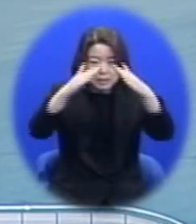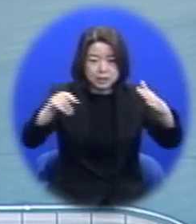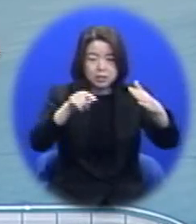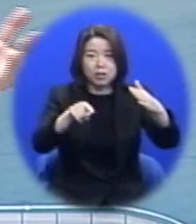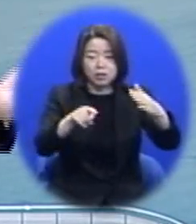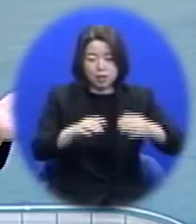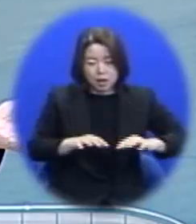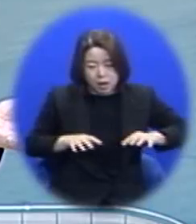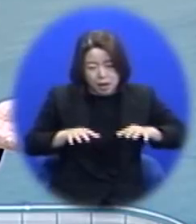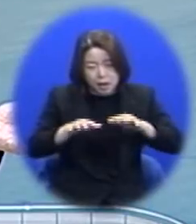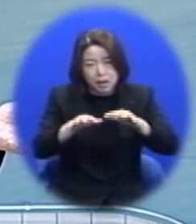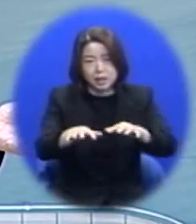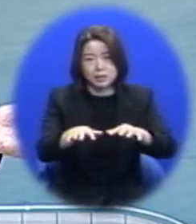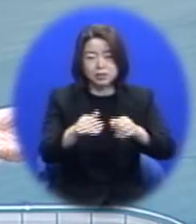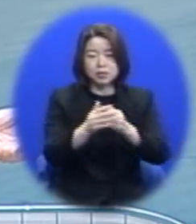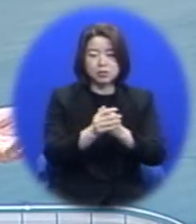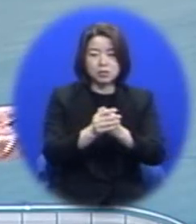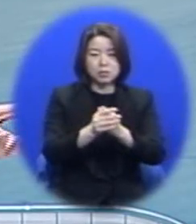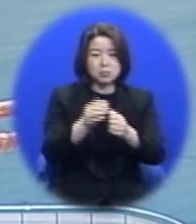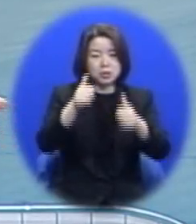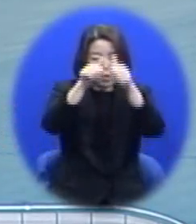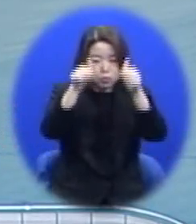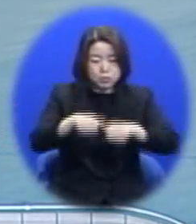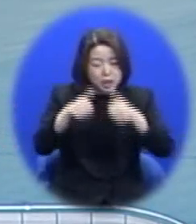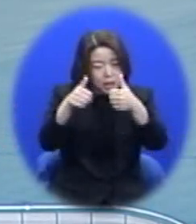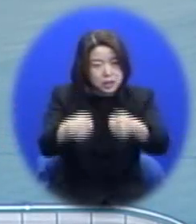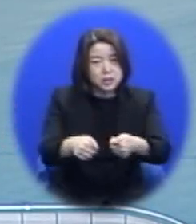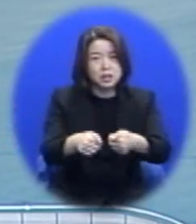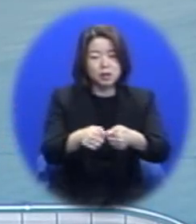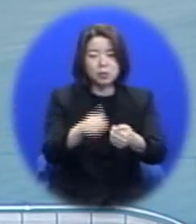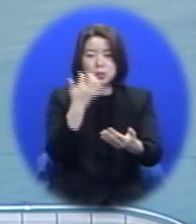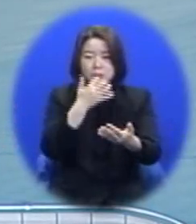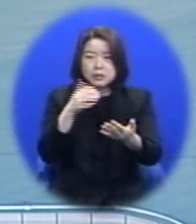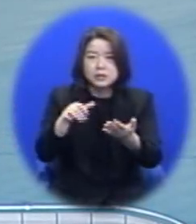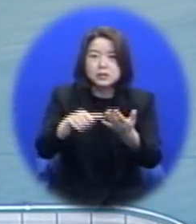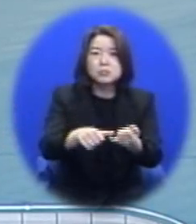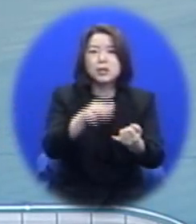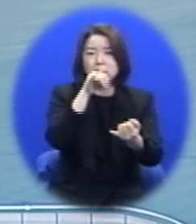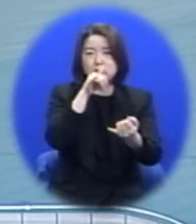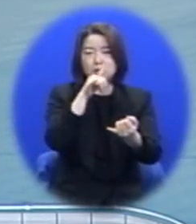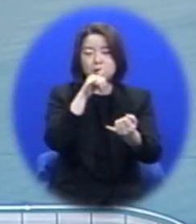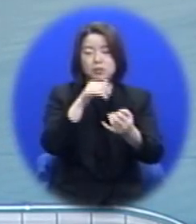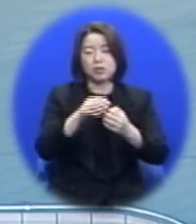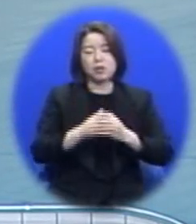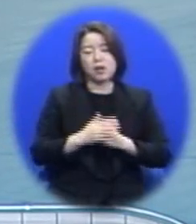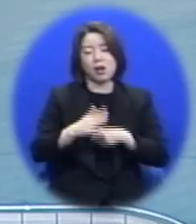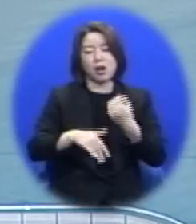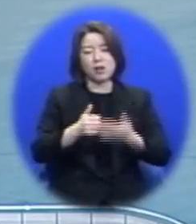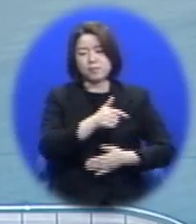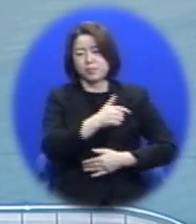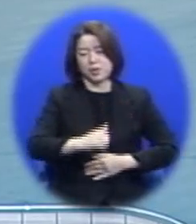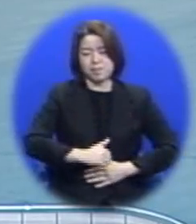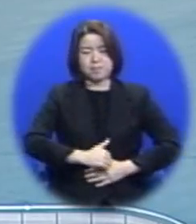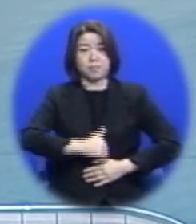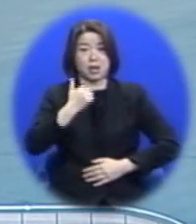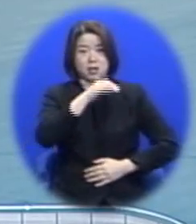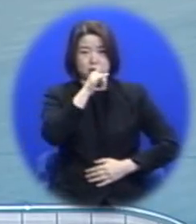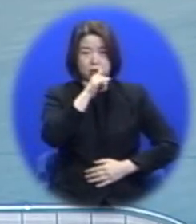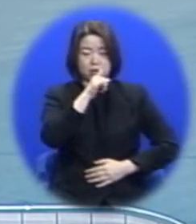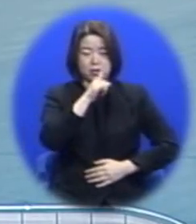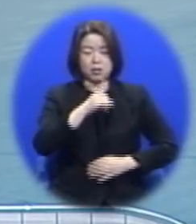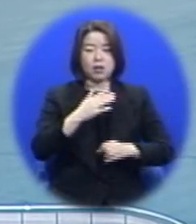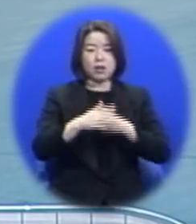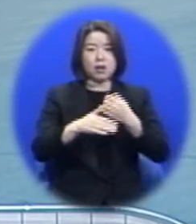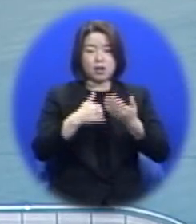그리고 음행을 합니다. 하나님께서 대단히 진노하시죠. 그리고 이스라엘은